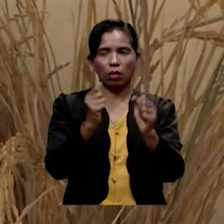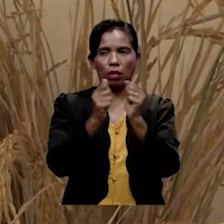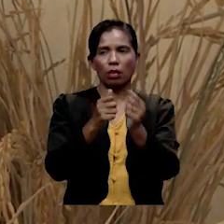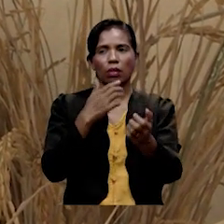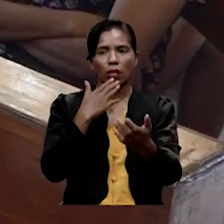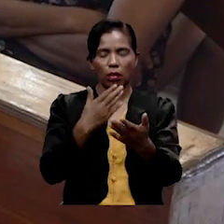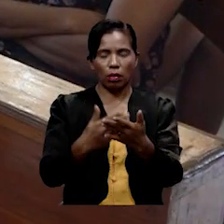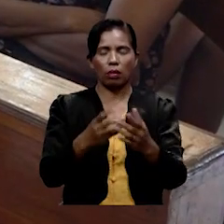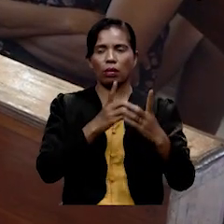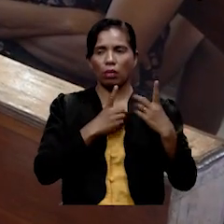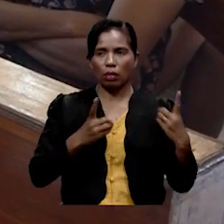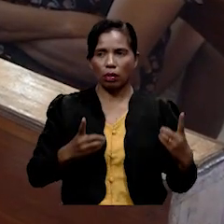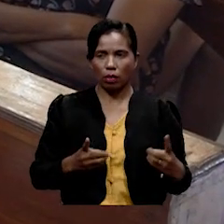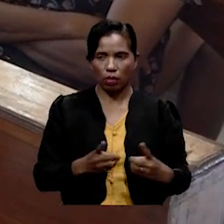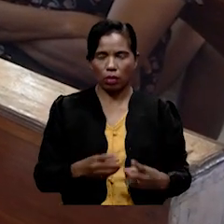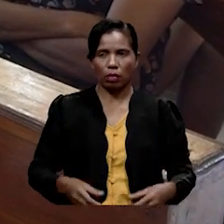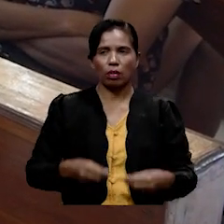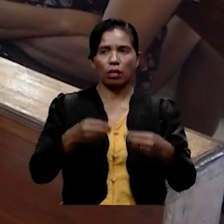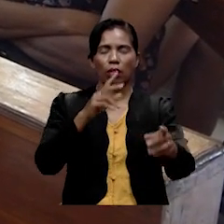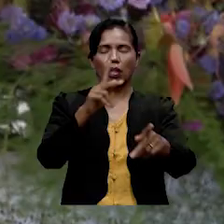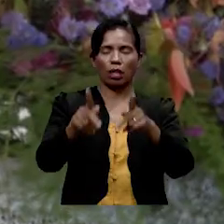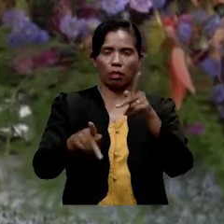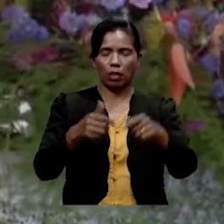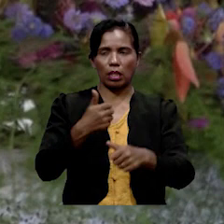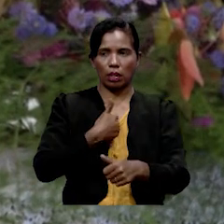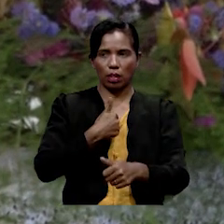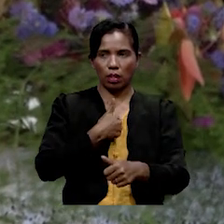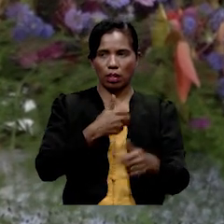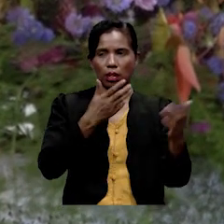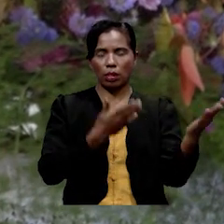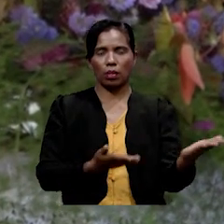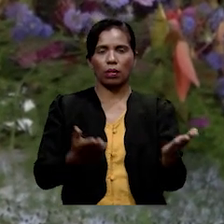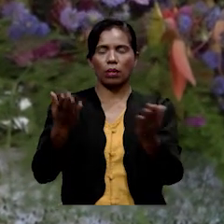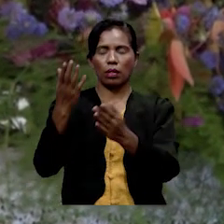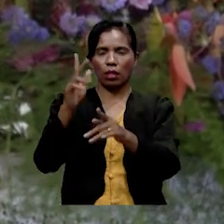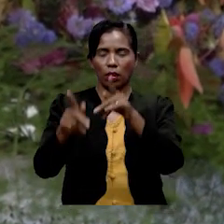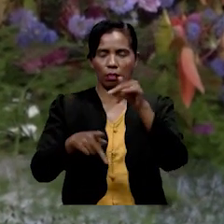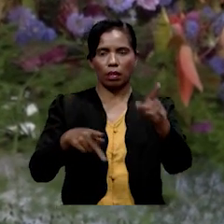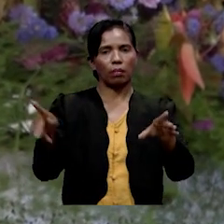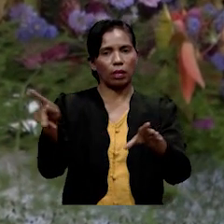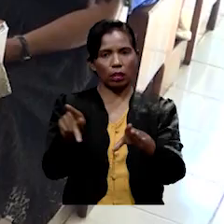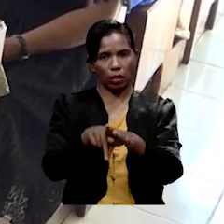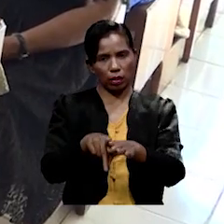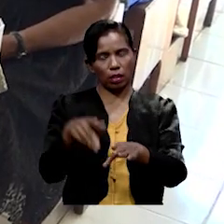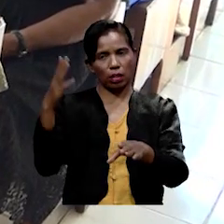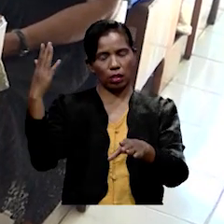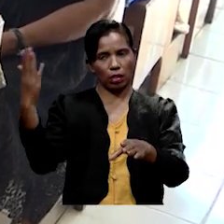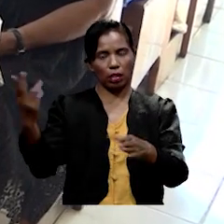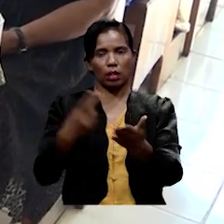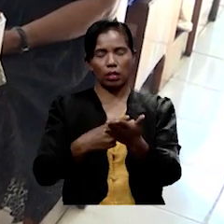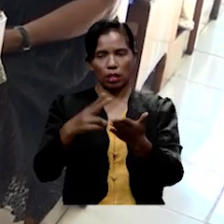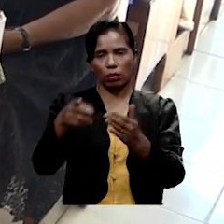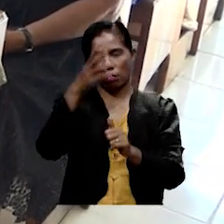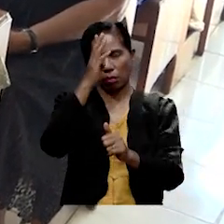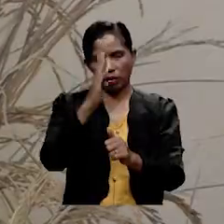kahalau hodomi santifica ona ema nenia ang nulori ona emane participa ona ia santidade